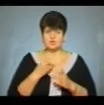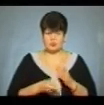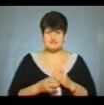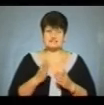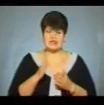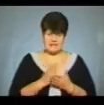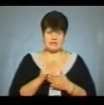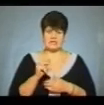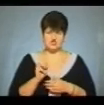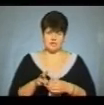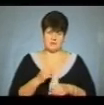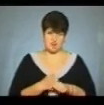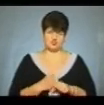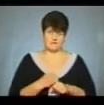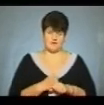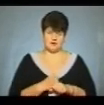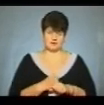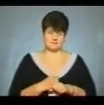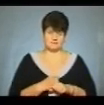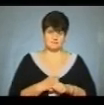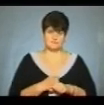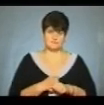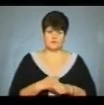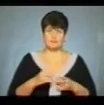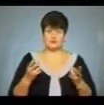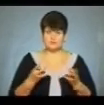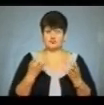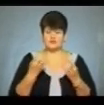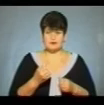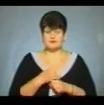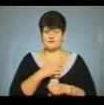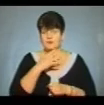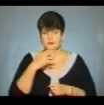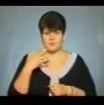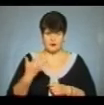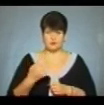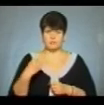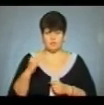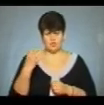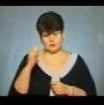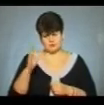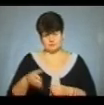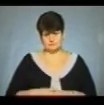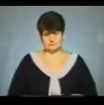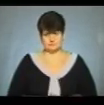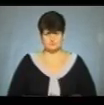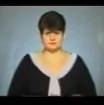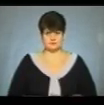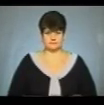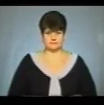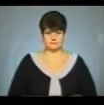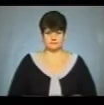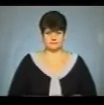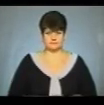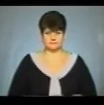є над чим працювати. І потрібно ще працювати багато, перемоги ще прийдуть. Богдан Боденчук, Андрій